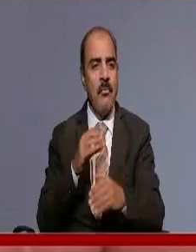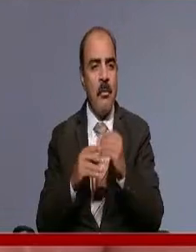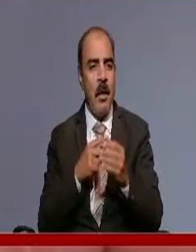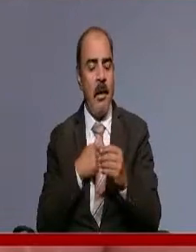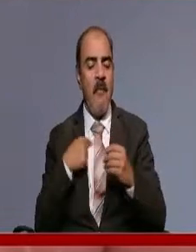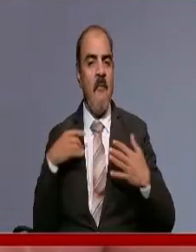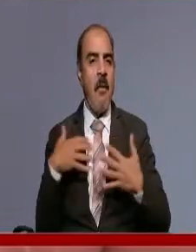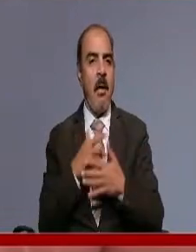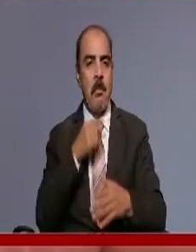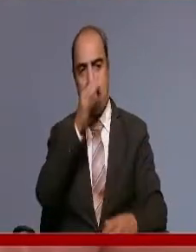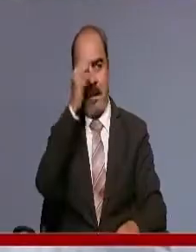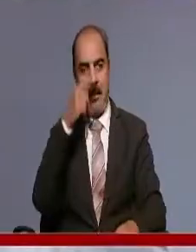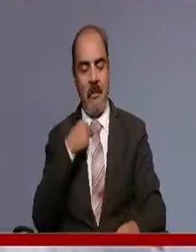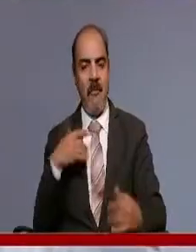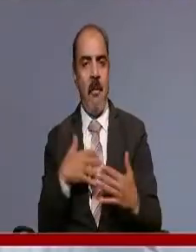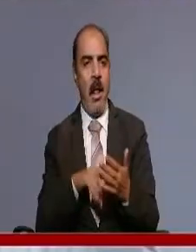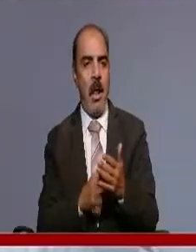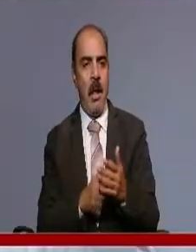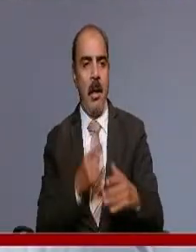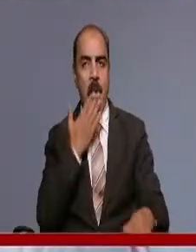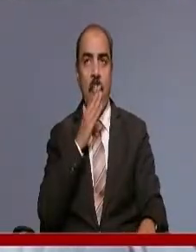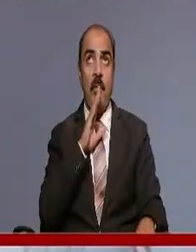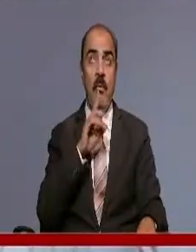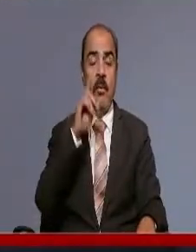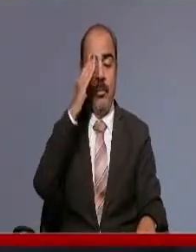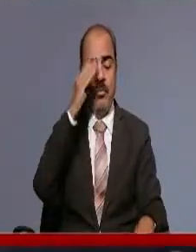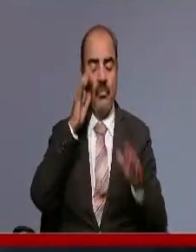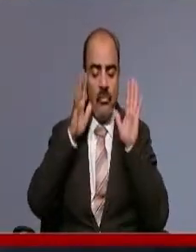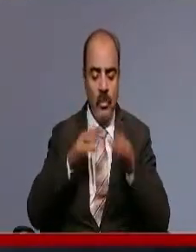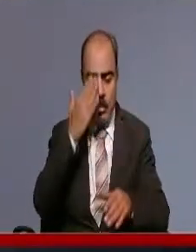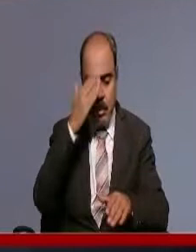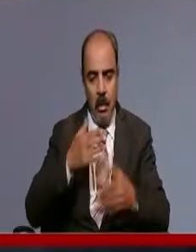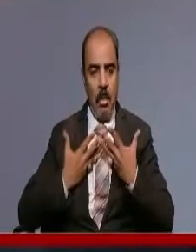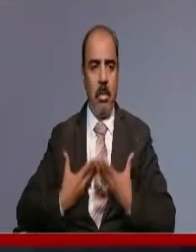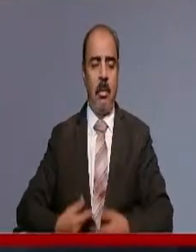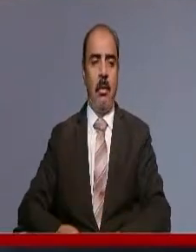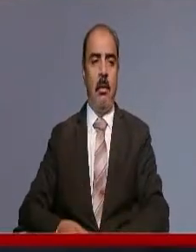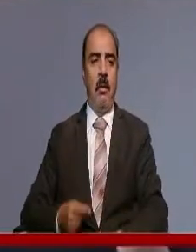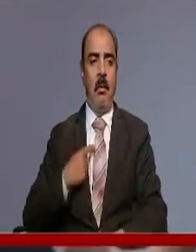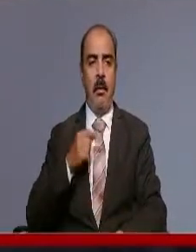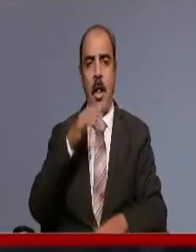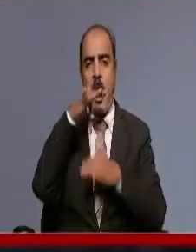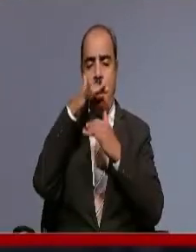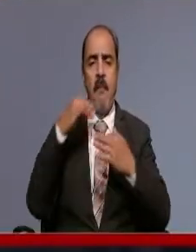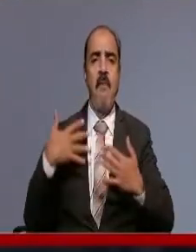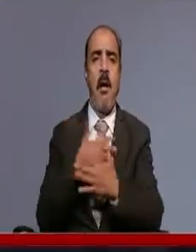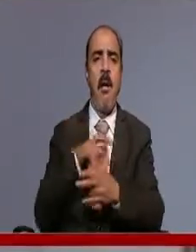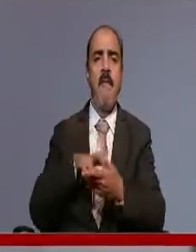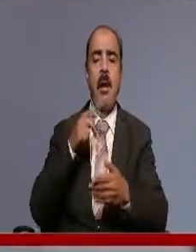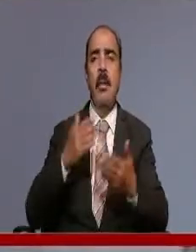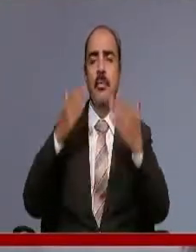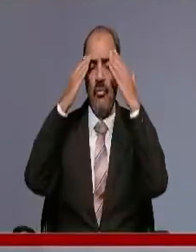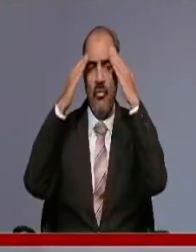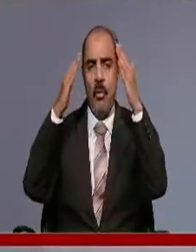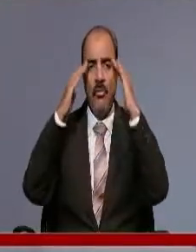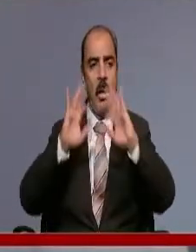فرحتك لما بتحصل حاجة تفرح؟ بحمد ربنا طبعا واسجد سجدة شكر. بفرح بزغرط وبرقص وبفصح وبدعي لربنا. ايه بقى